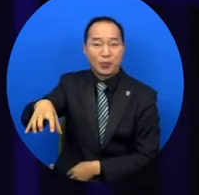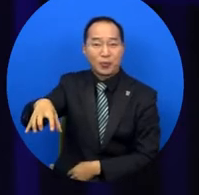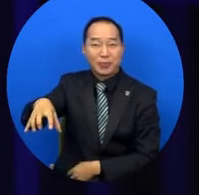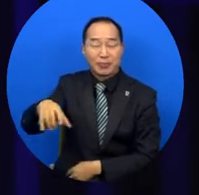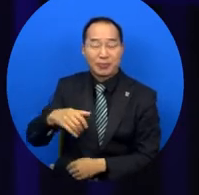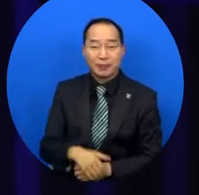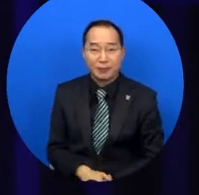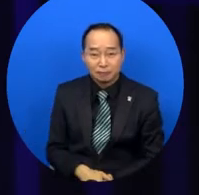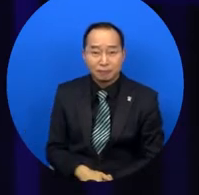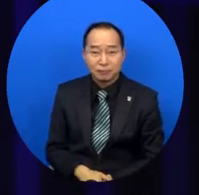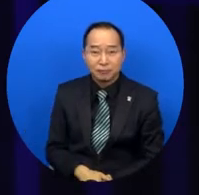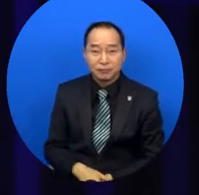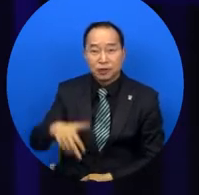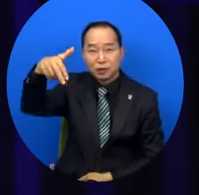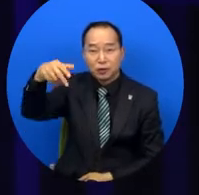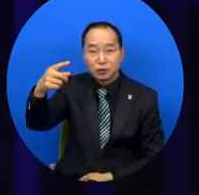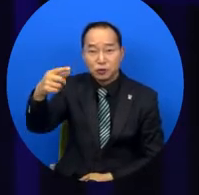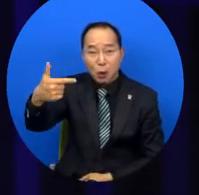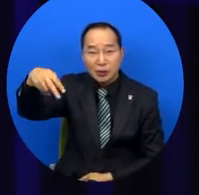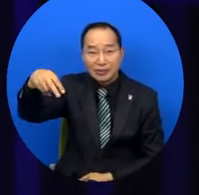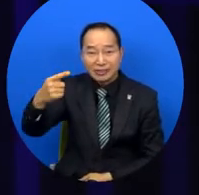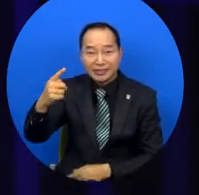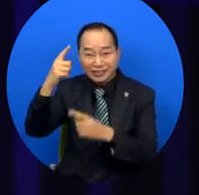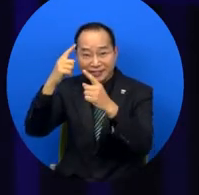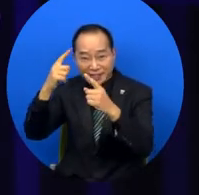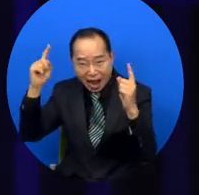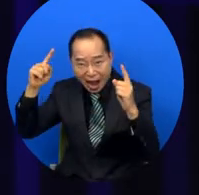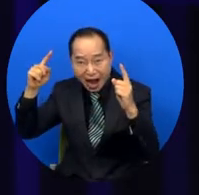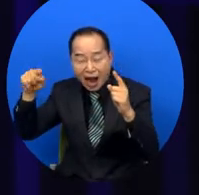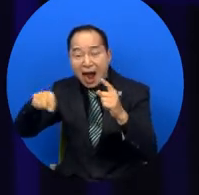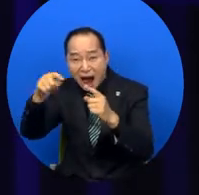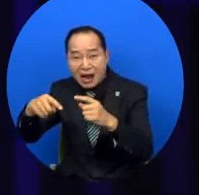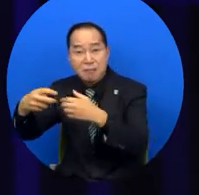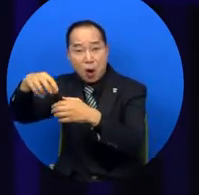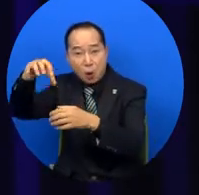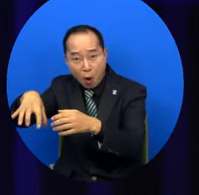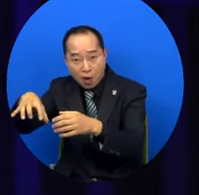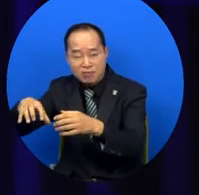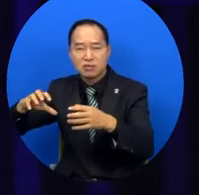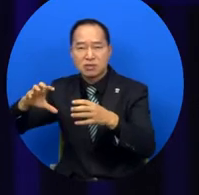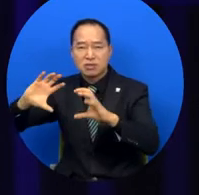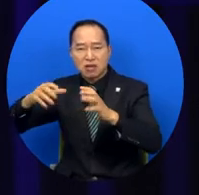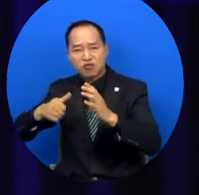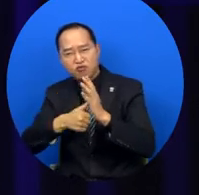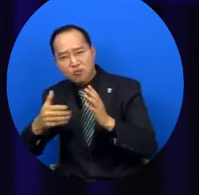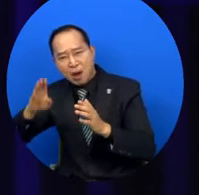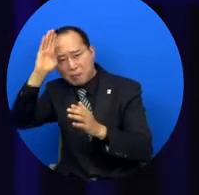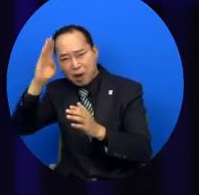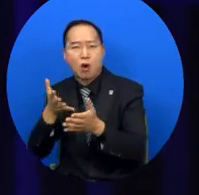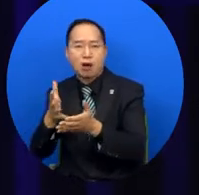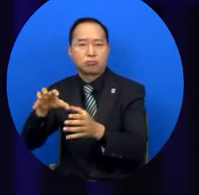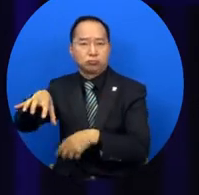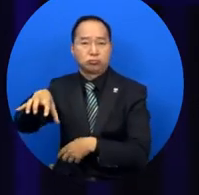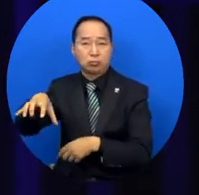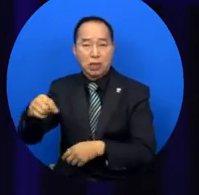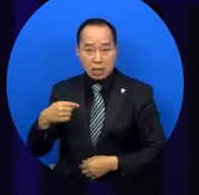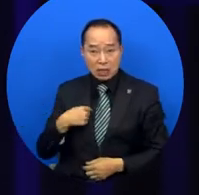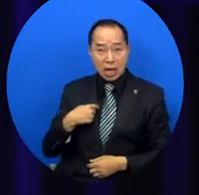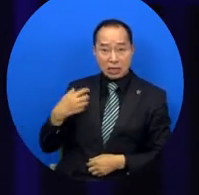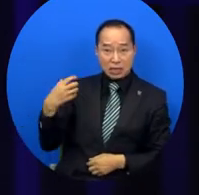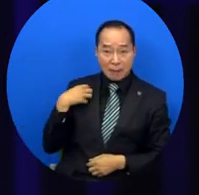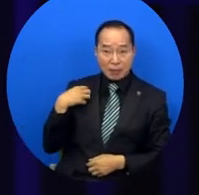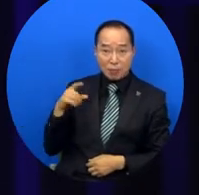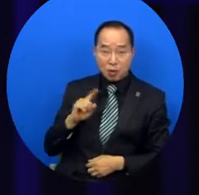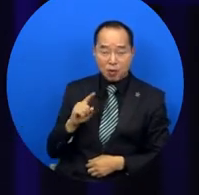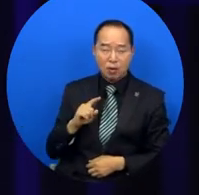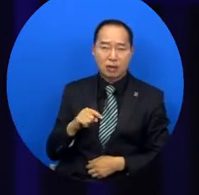정신질환을 전문으로 하는 곳이에요. 그러니까 이제 존스 홉킨스 연계고 굉장히 세계적인 수준의 그런 질환을 하고